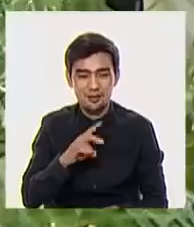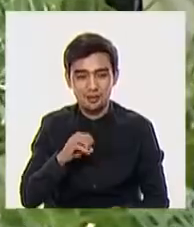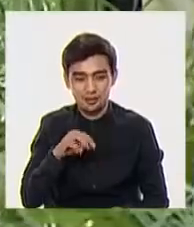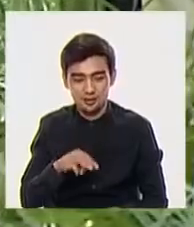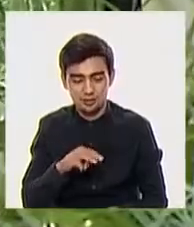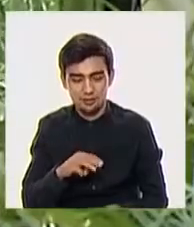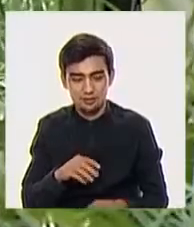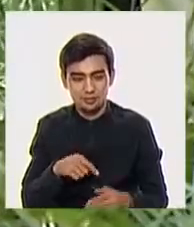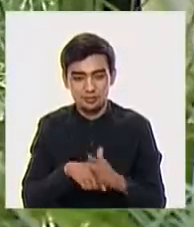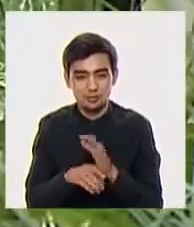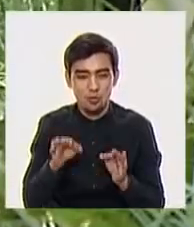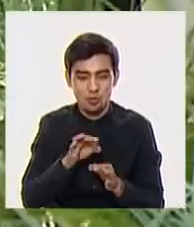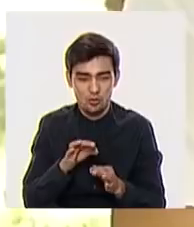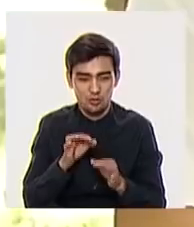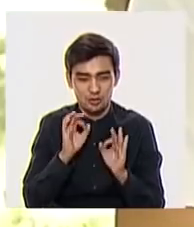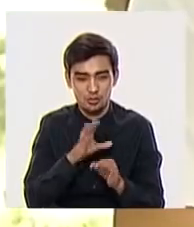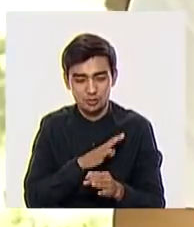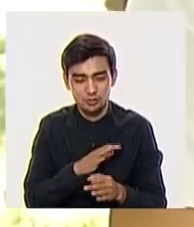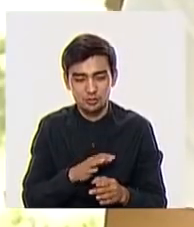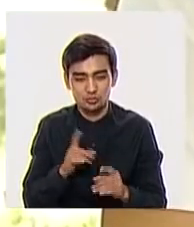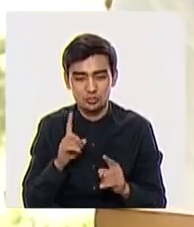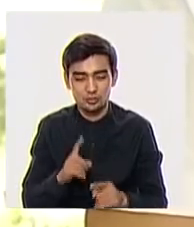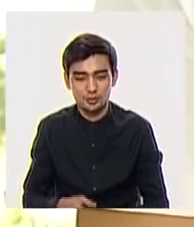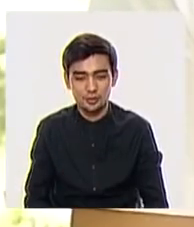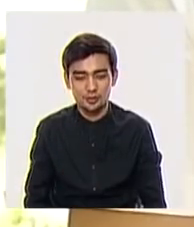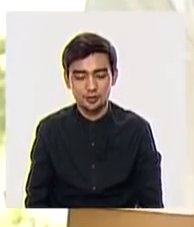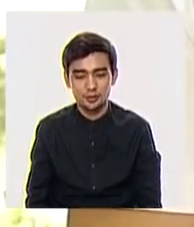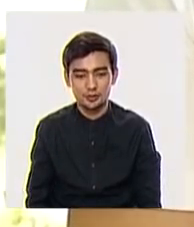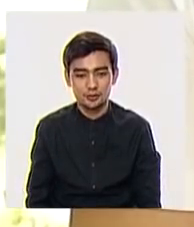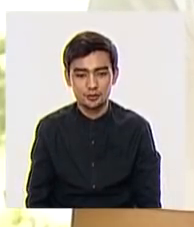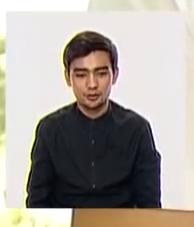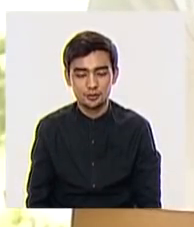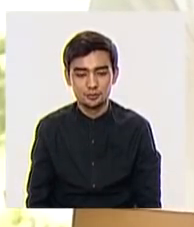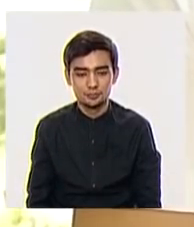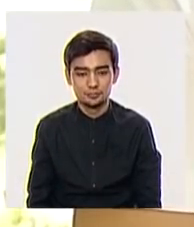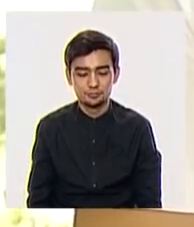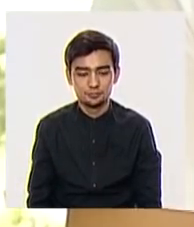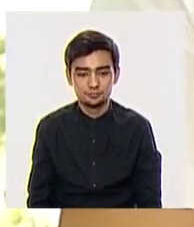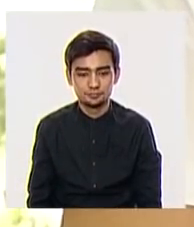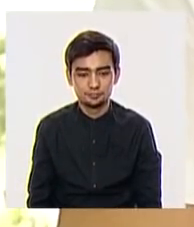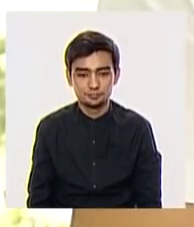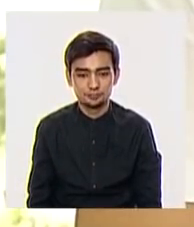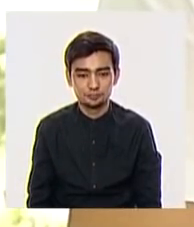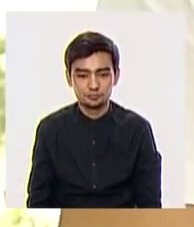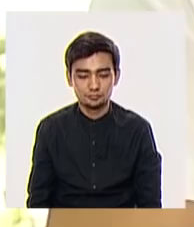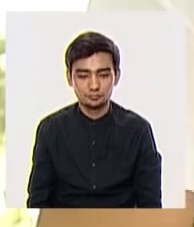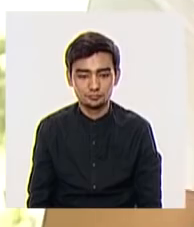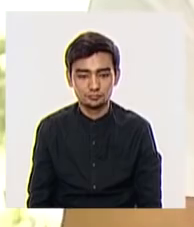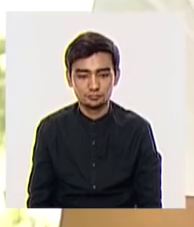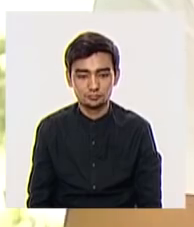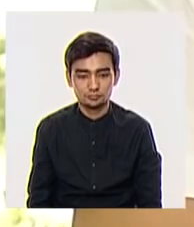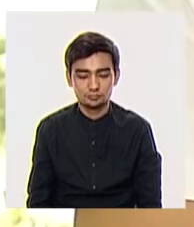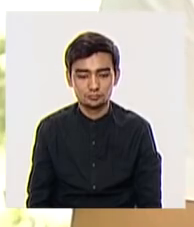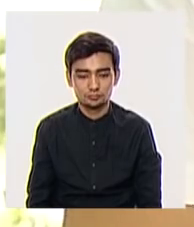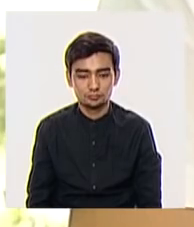Наурыз қандай сырымен бөлісті. Домбырамен шетелді аралап концерт қойсақ деген өзіміз арман мақсатымыз болатын. Соған енді